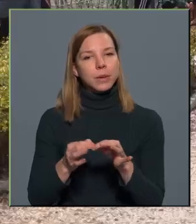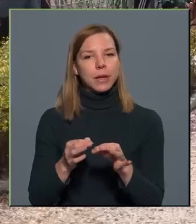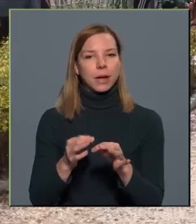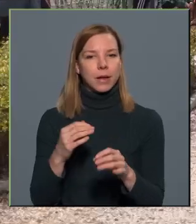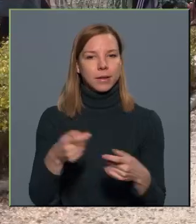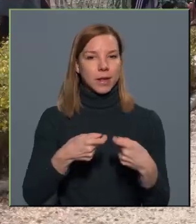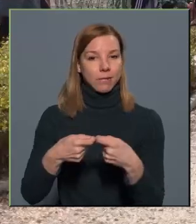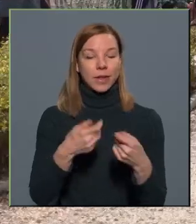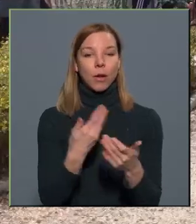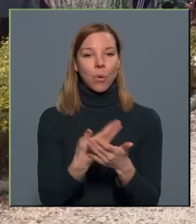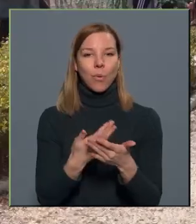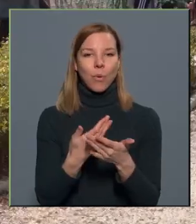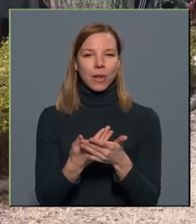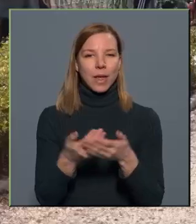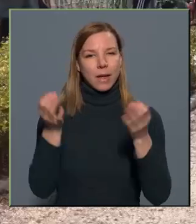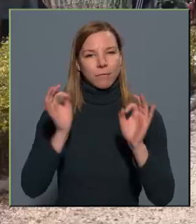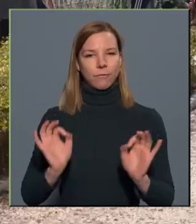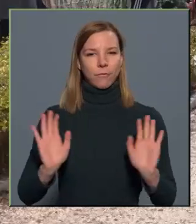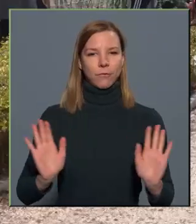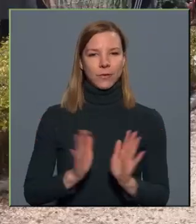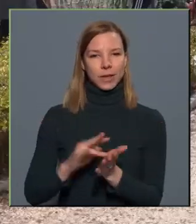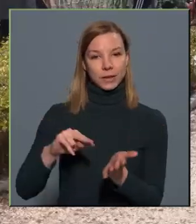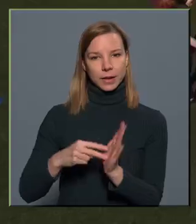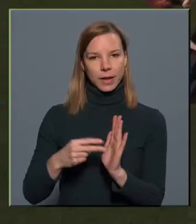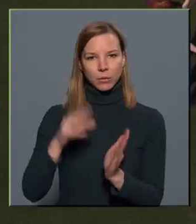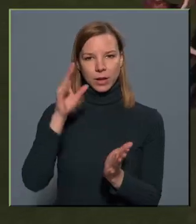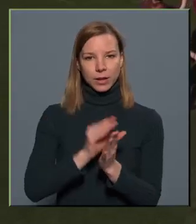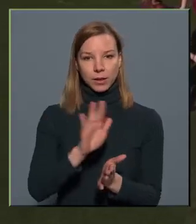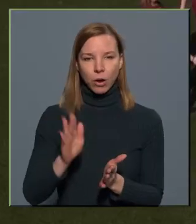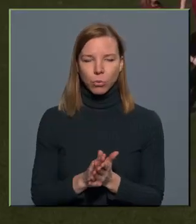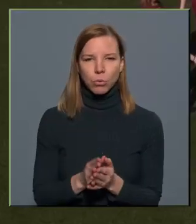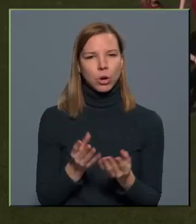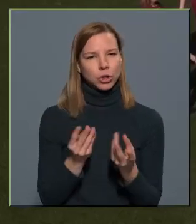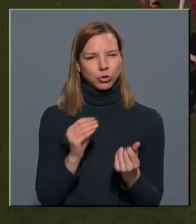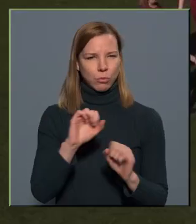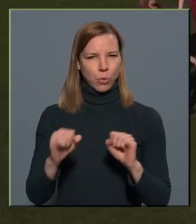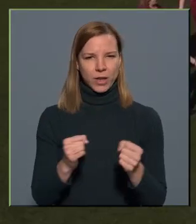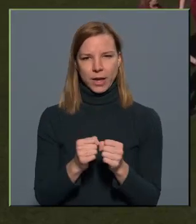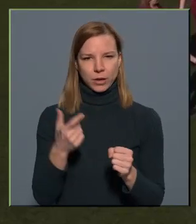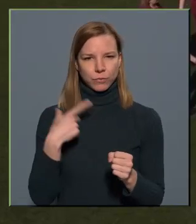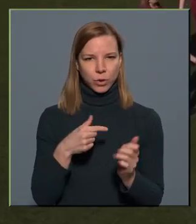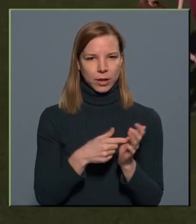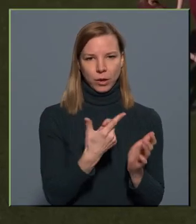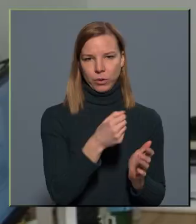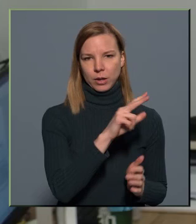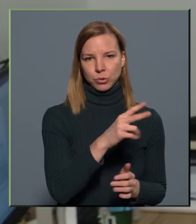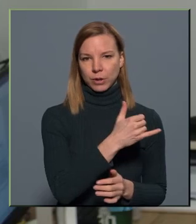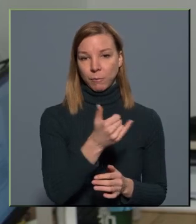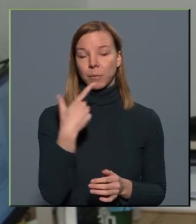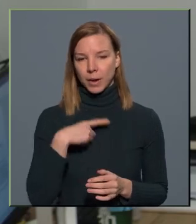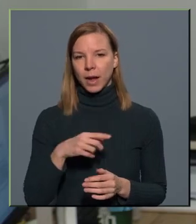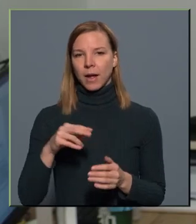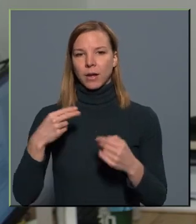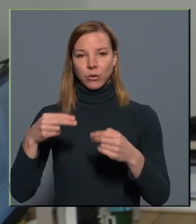A 2023-as év sok mozgással és sikeresen telt. 2024-re is ez a terv. Azt kell mondjam, hogy Kőbánya nagyon